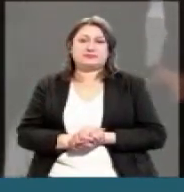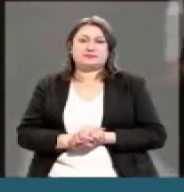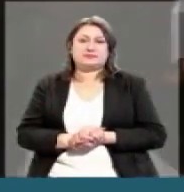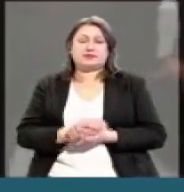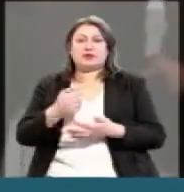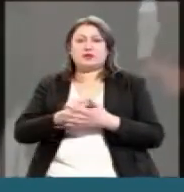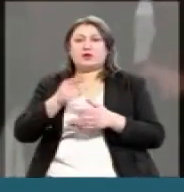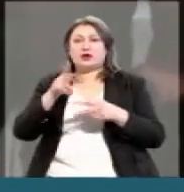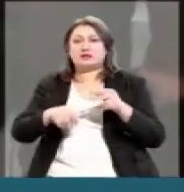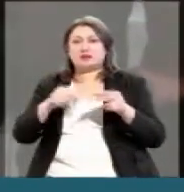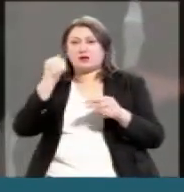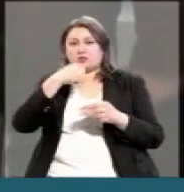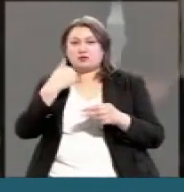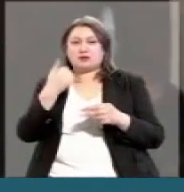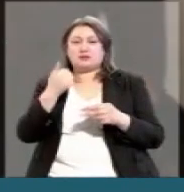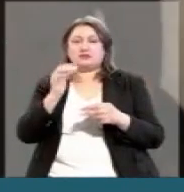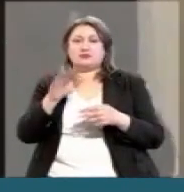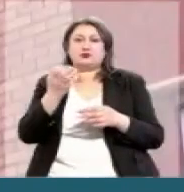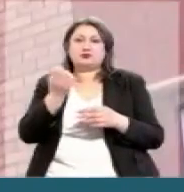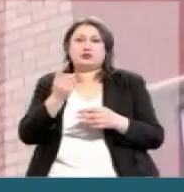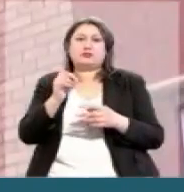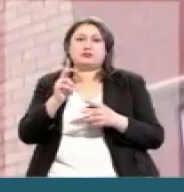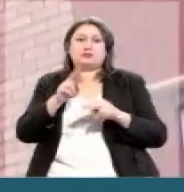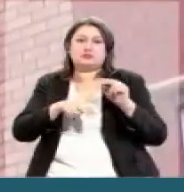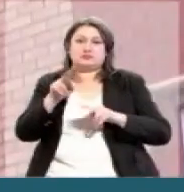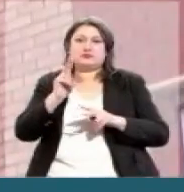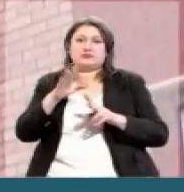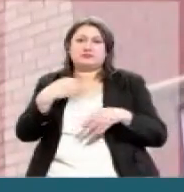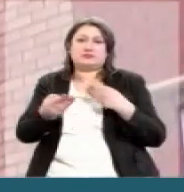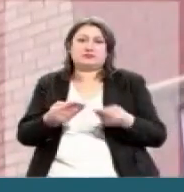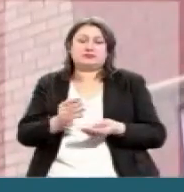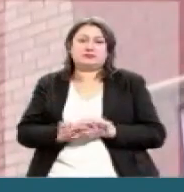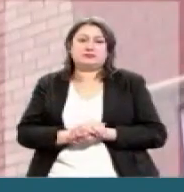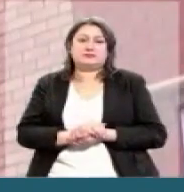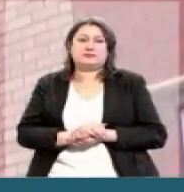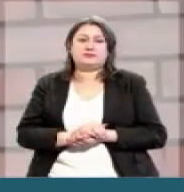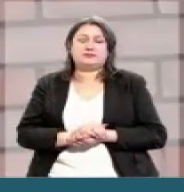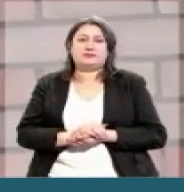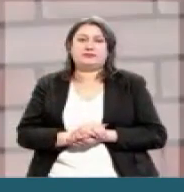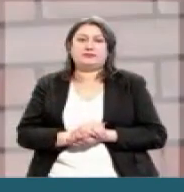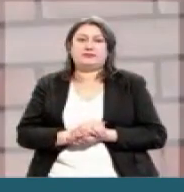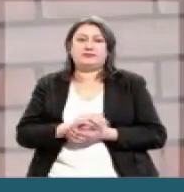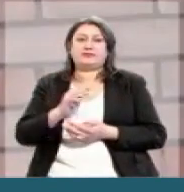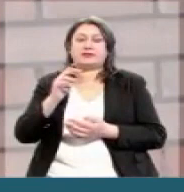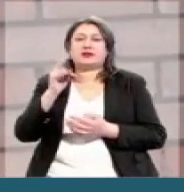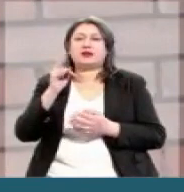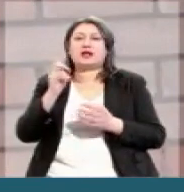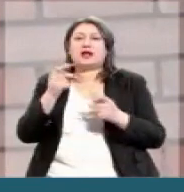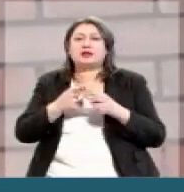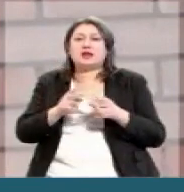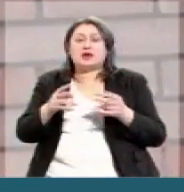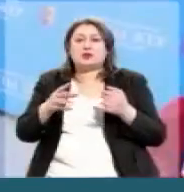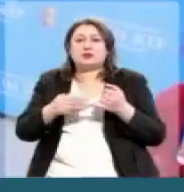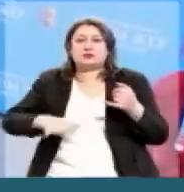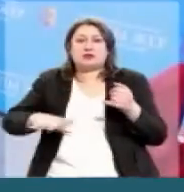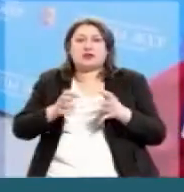азаматтар осындай пәтерлерге ие болады. Аталмыш шағын ауданда әлі құрылыс жұмыстары жүргізіліп жатқан 3 көп қабатты тұрғын үй